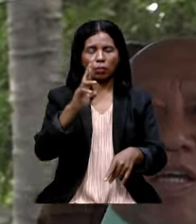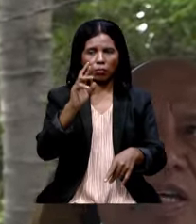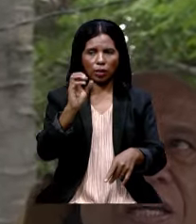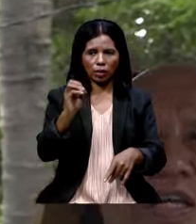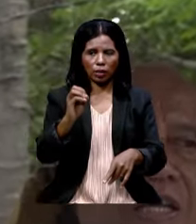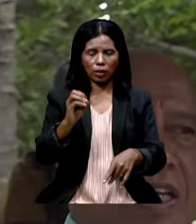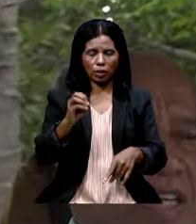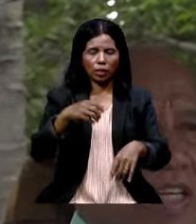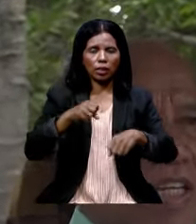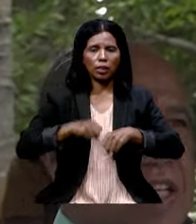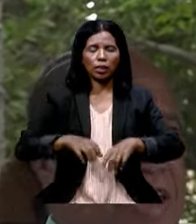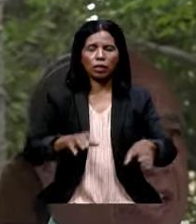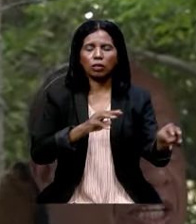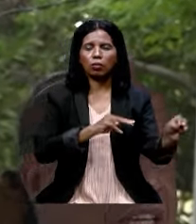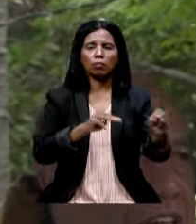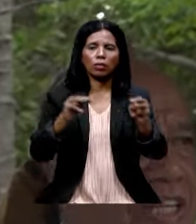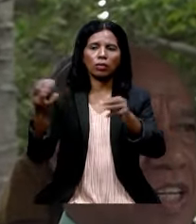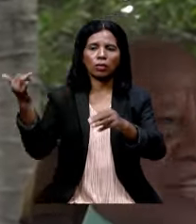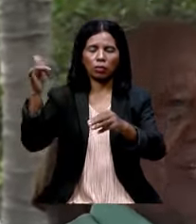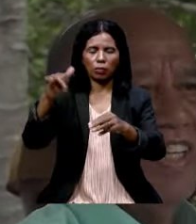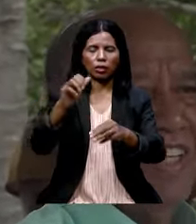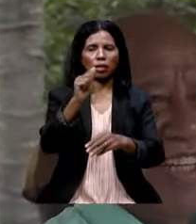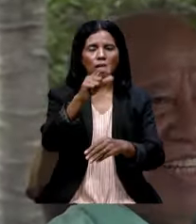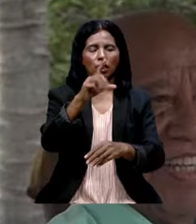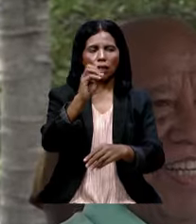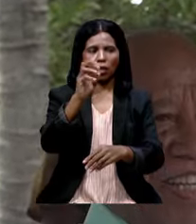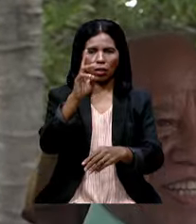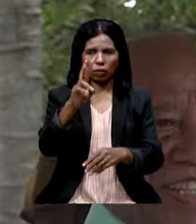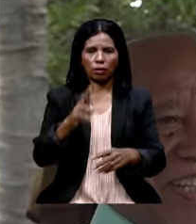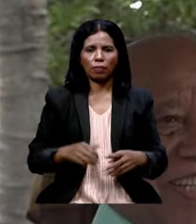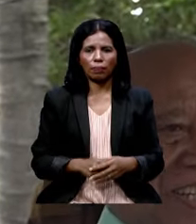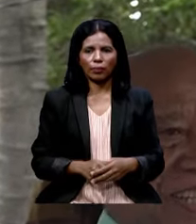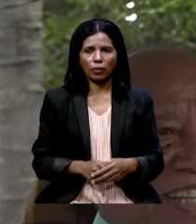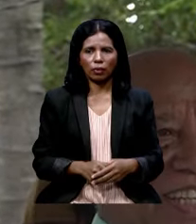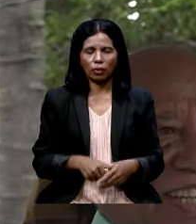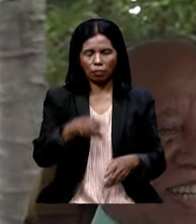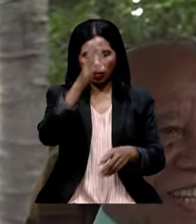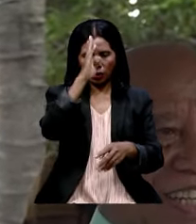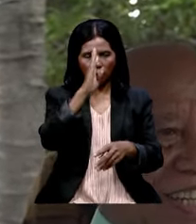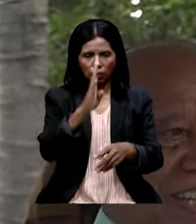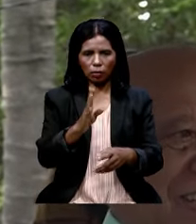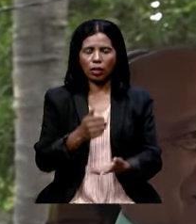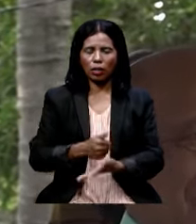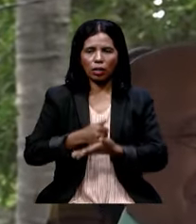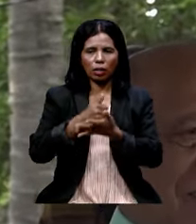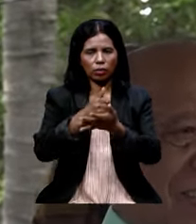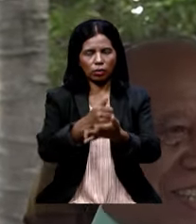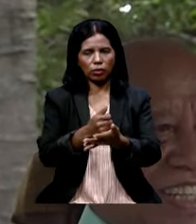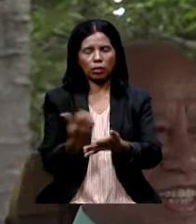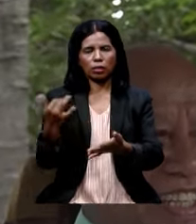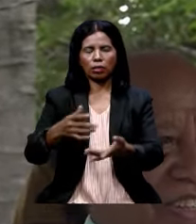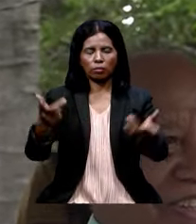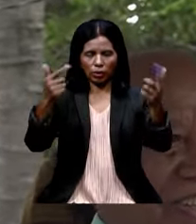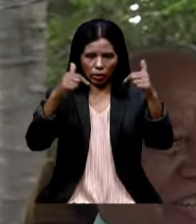tasi baku sir bapara pihe alor. Graças a Deus maromak tulung sir bele